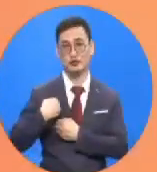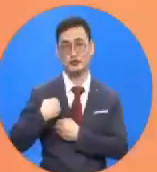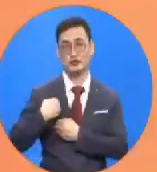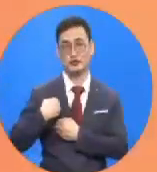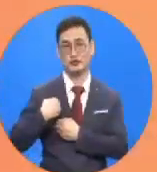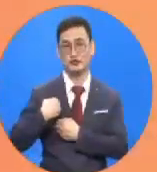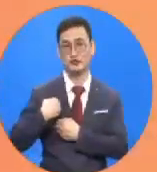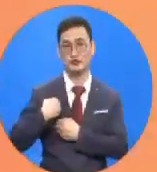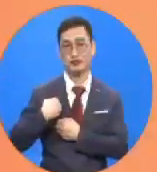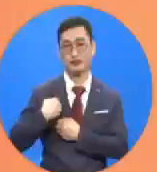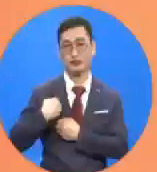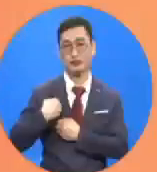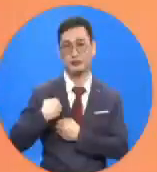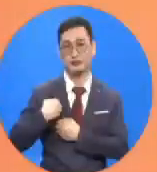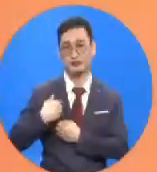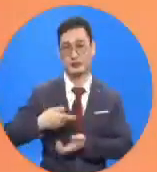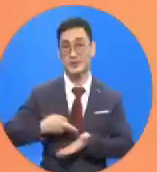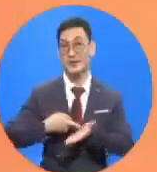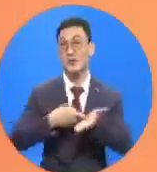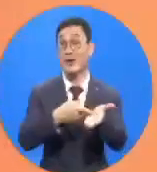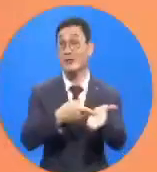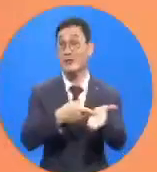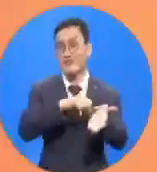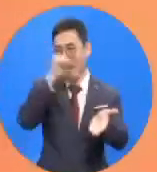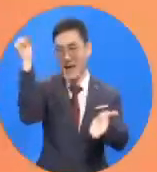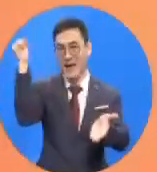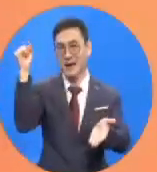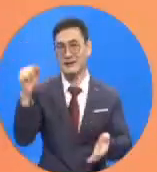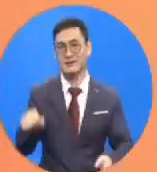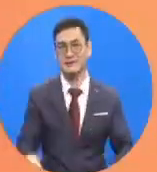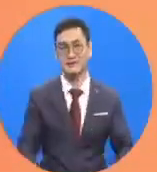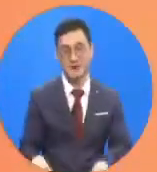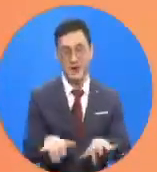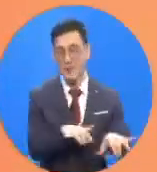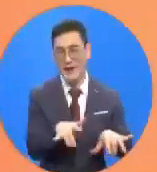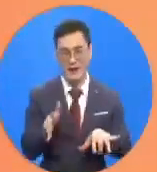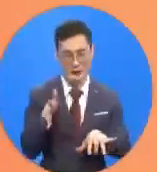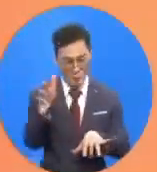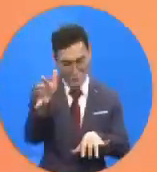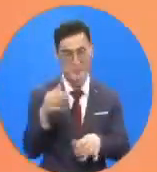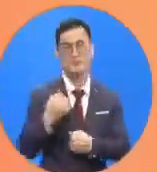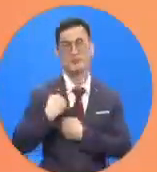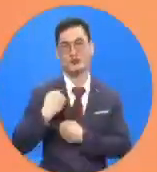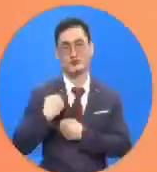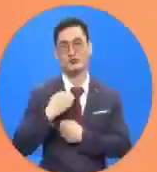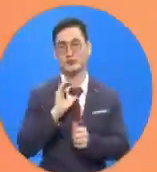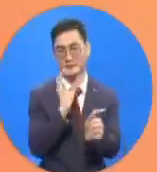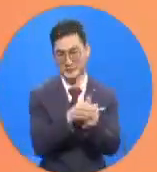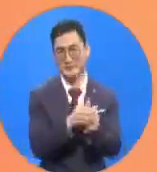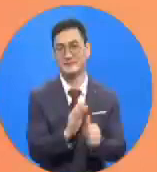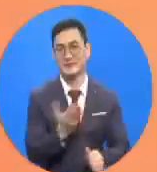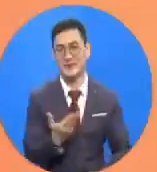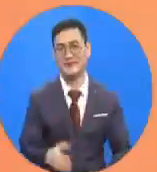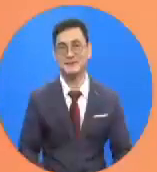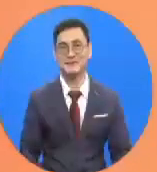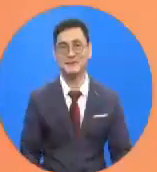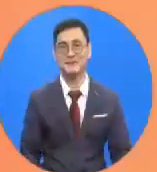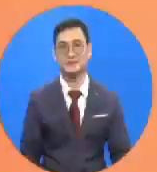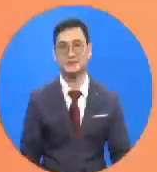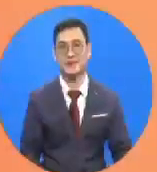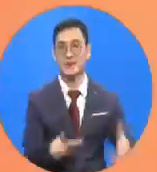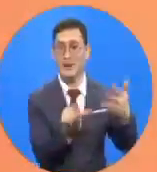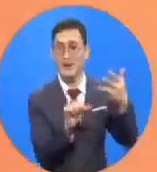있습니다 예 해군 문화 홍보단 의 건 밤 병 피아노 치는 병사로 합격이 된 거에요 8월